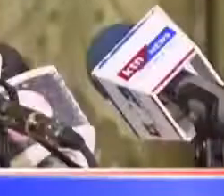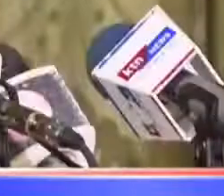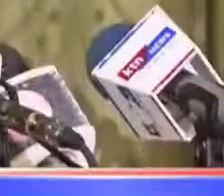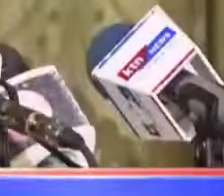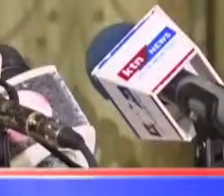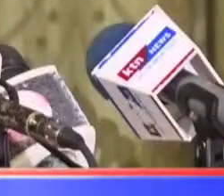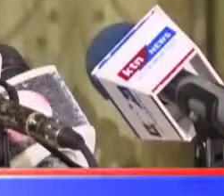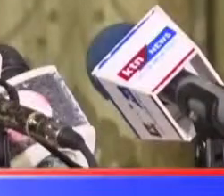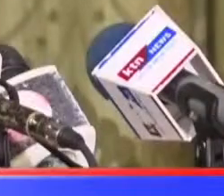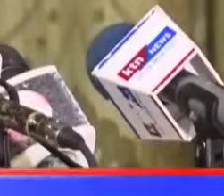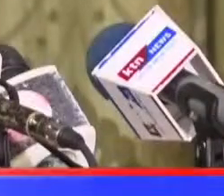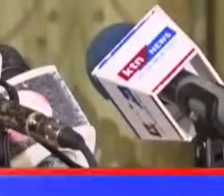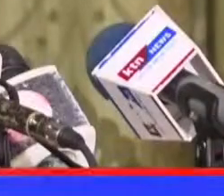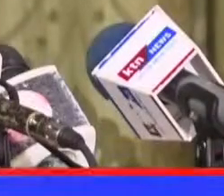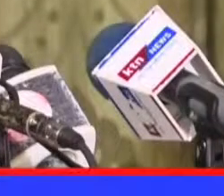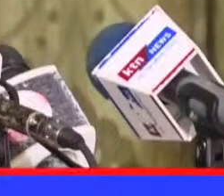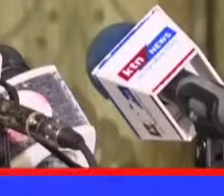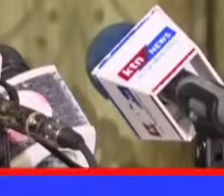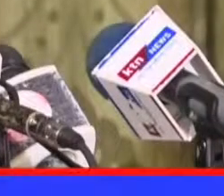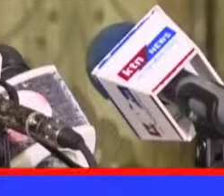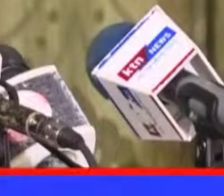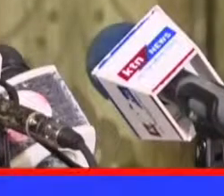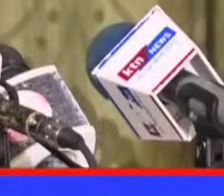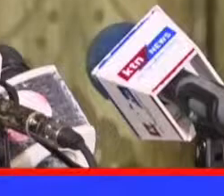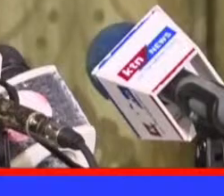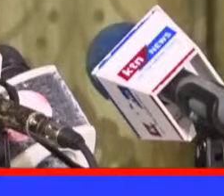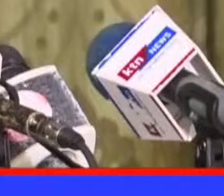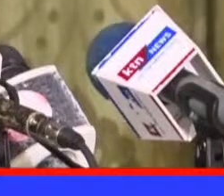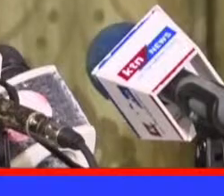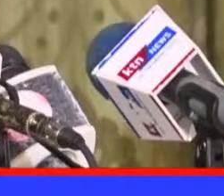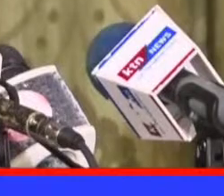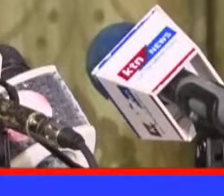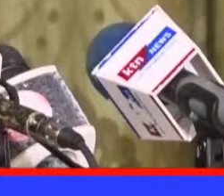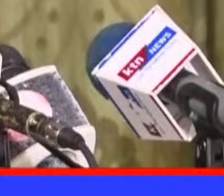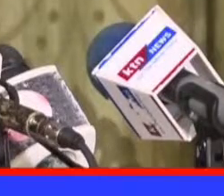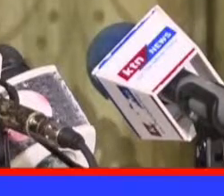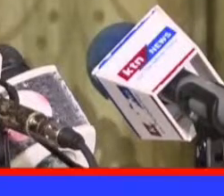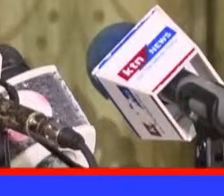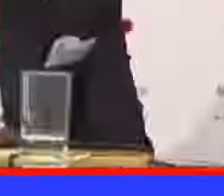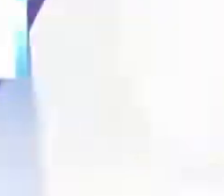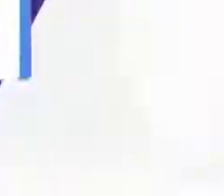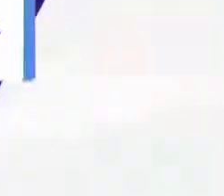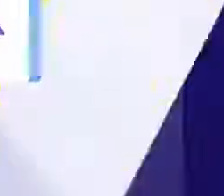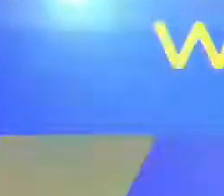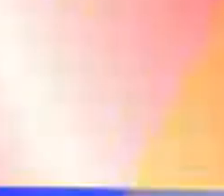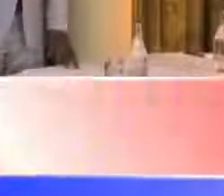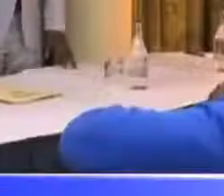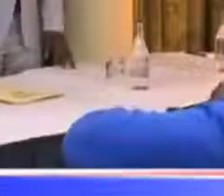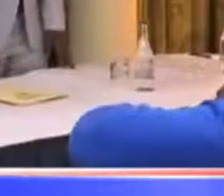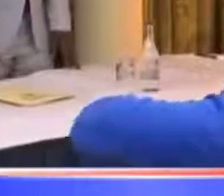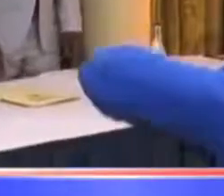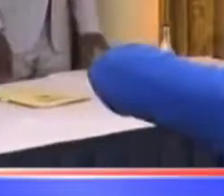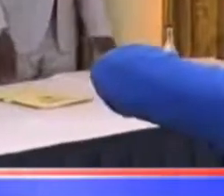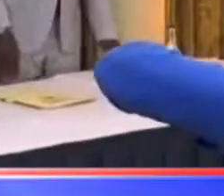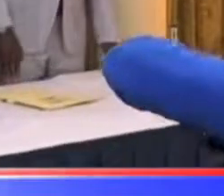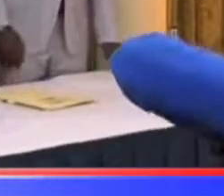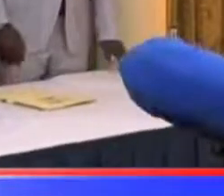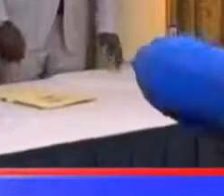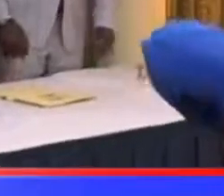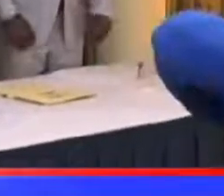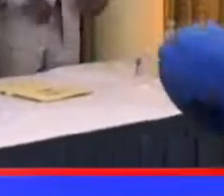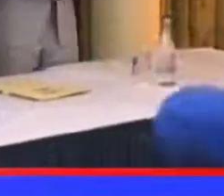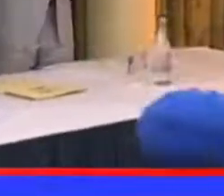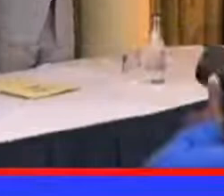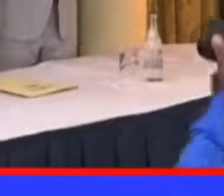There will be no review of the basic salary structures. Na Rais Uhuru Kenyatta miongoni mwa wafanyikazi wa umma ambao